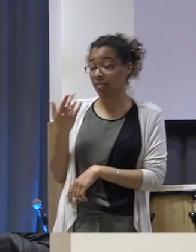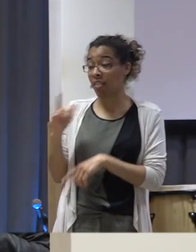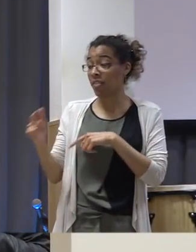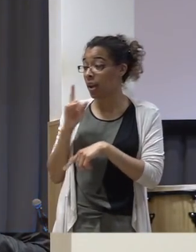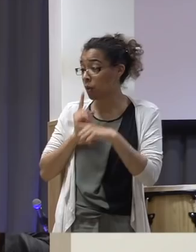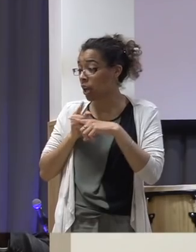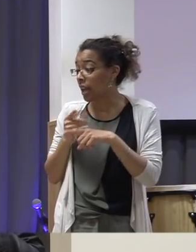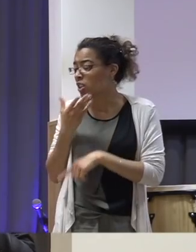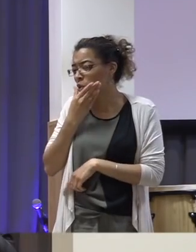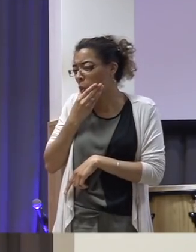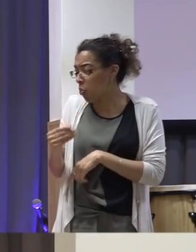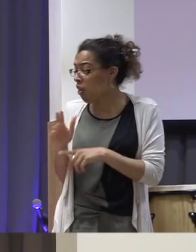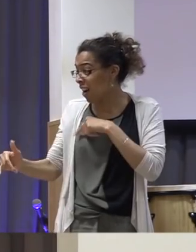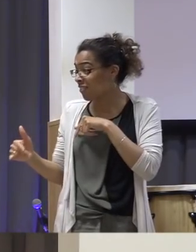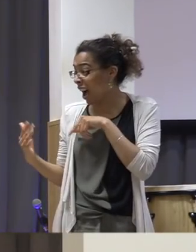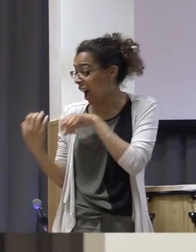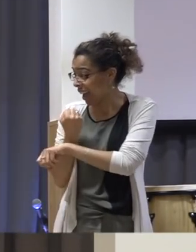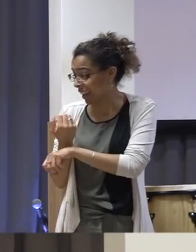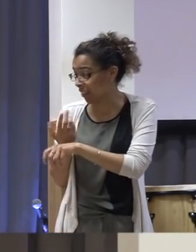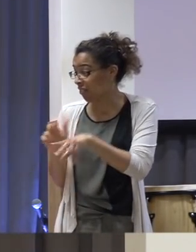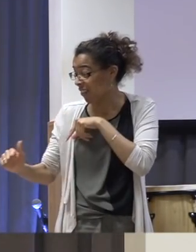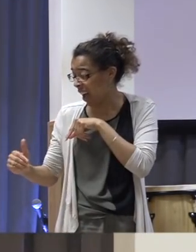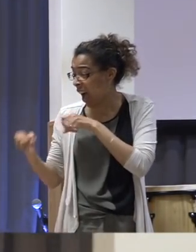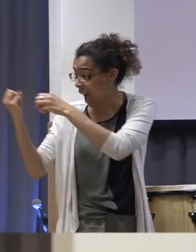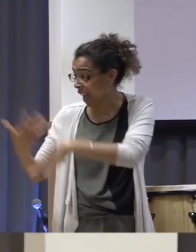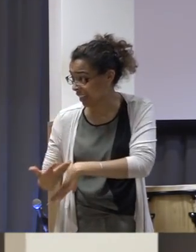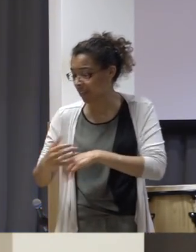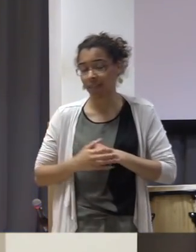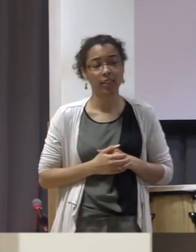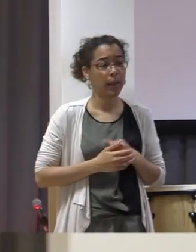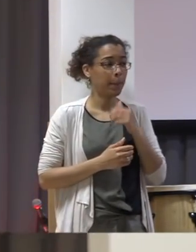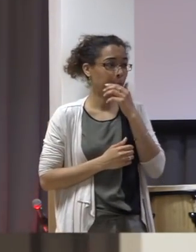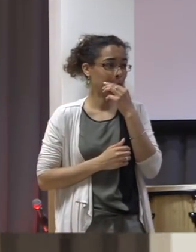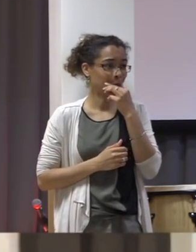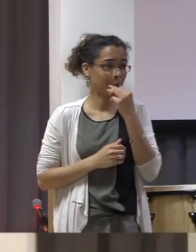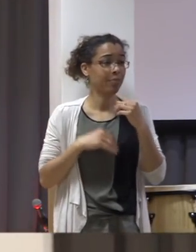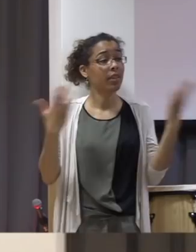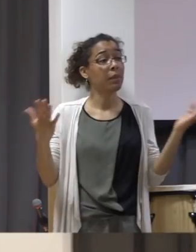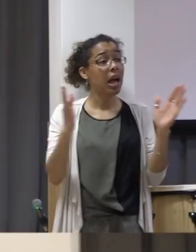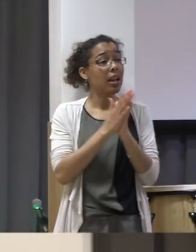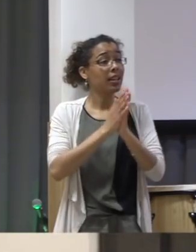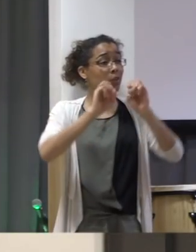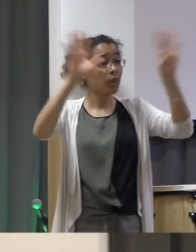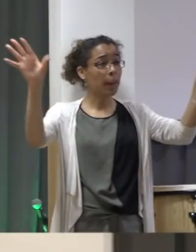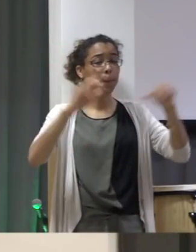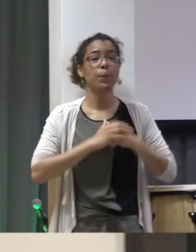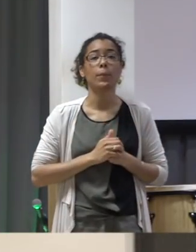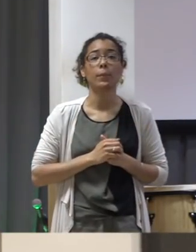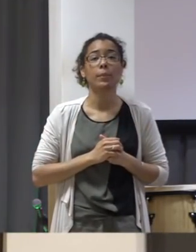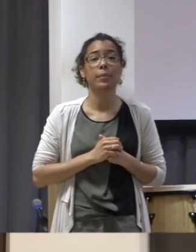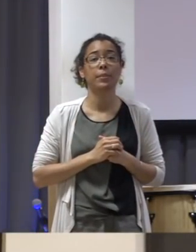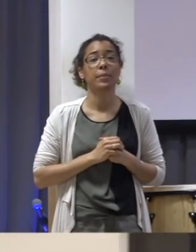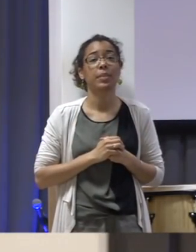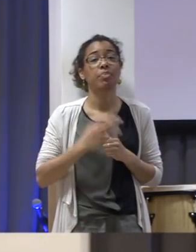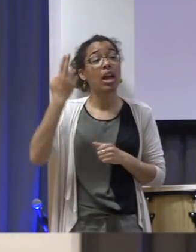va t'arriver. Dis-le, quelque chose de très beau va t'arriver. Alléluia. Voilà, le Seigneur